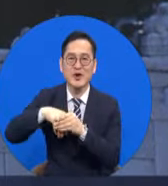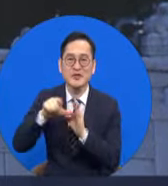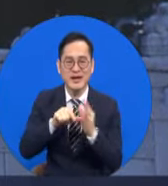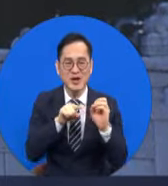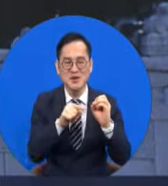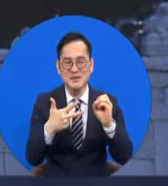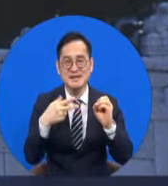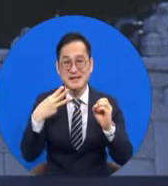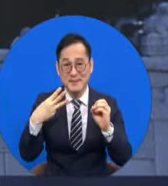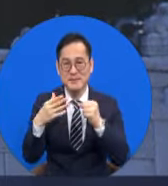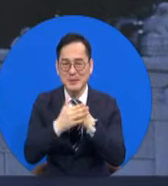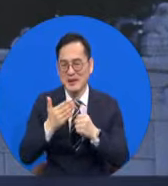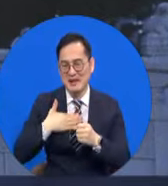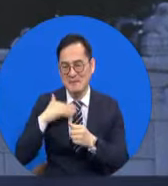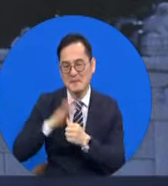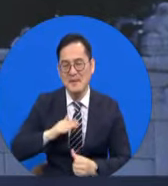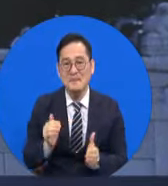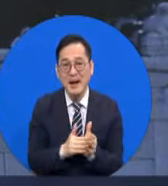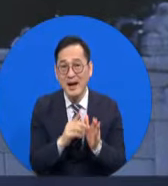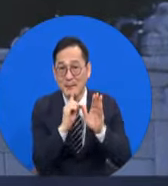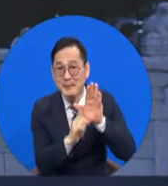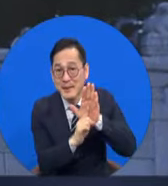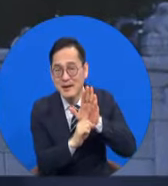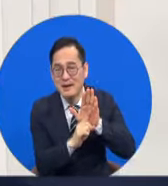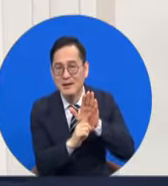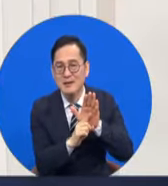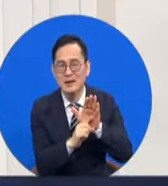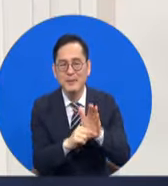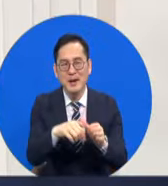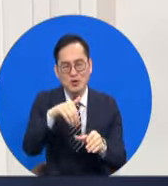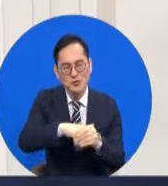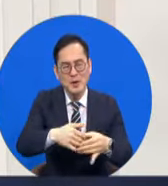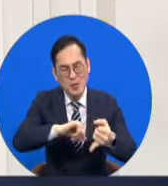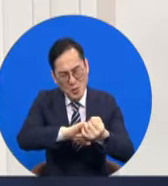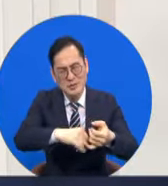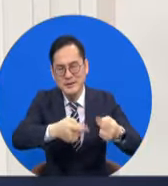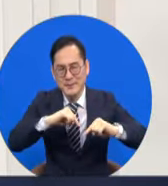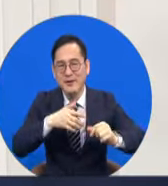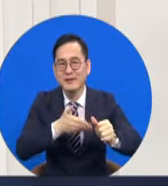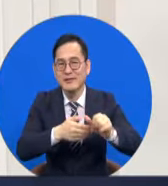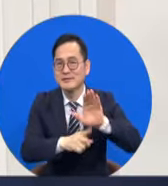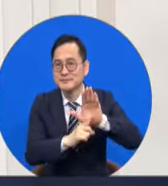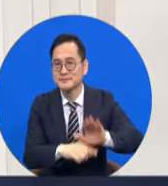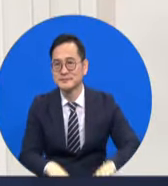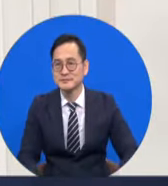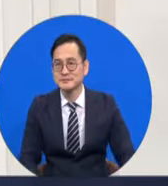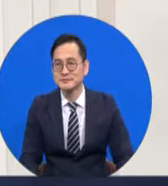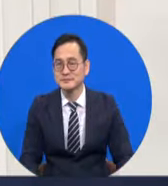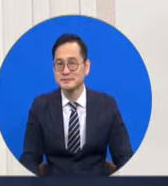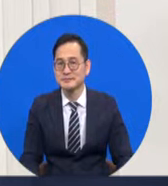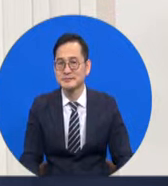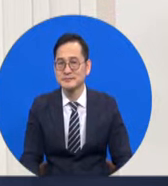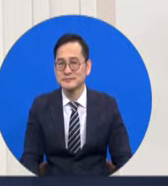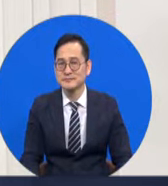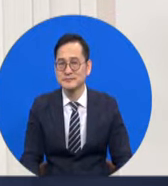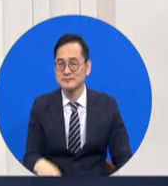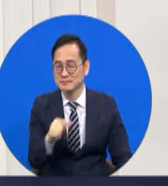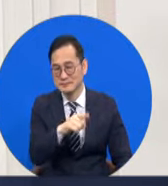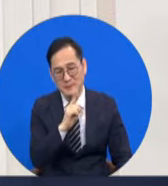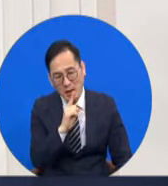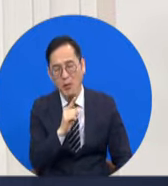패배했던 얘기까지 꺼내 들었거든요. 그 아마 민주당 지지자들한테는 가장 호소력 있는 메시지일 겁니다. 그렇군요. 지난